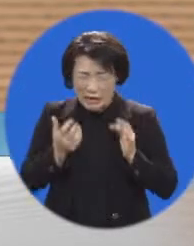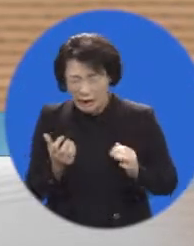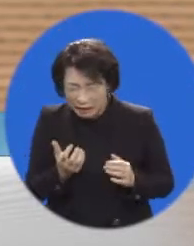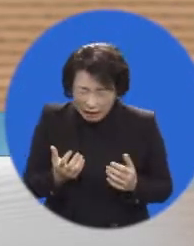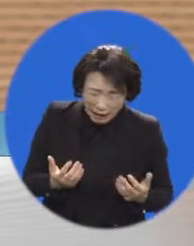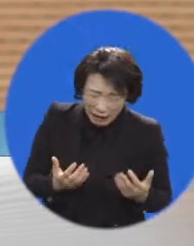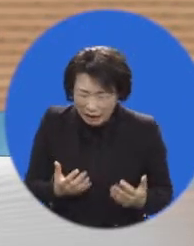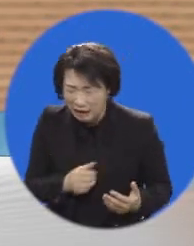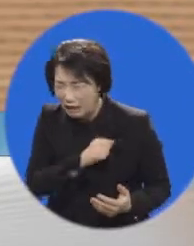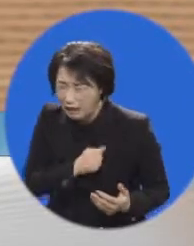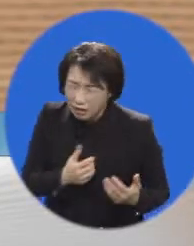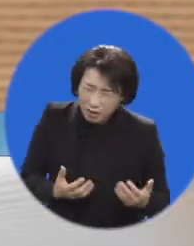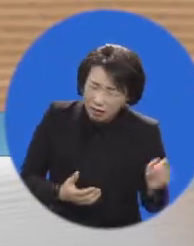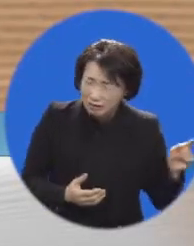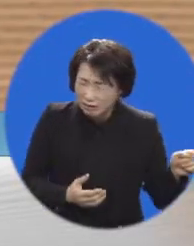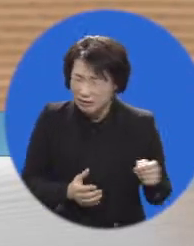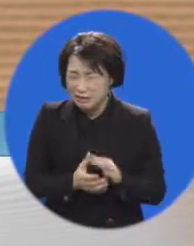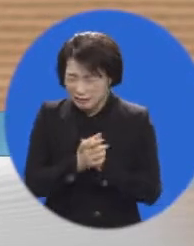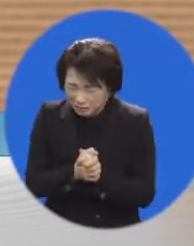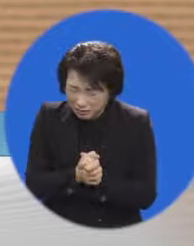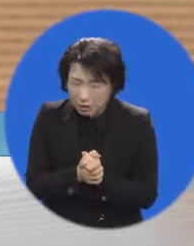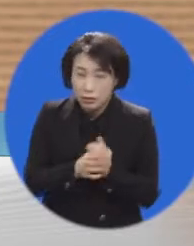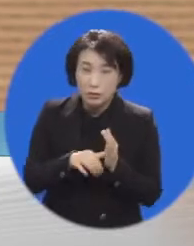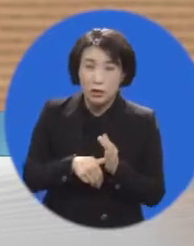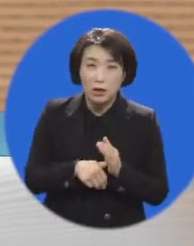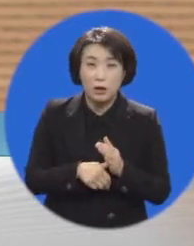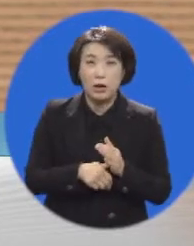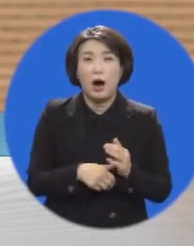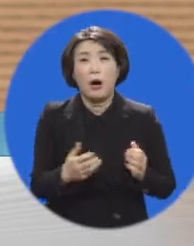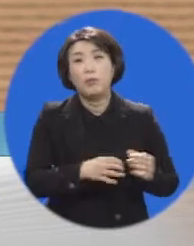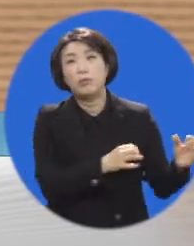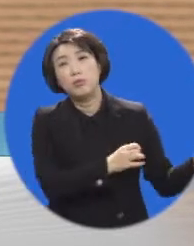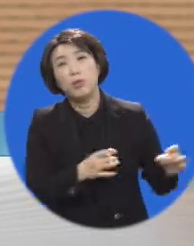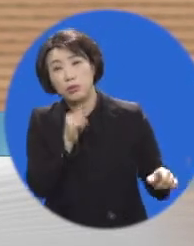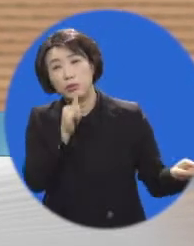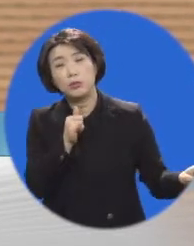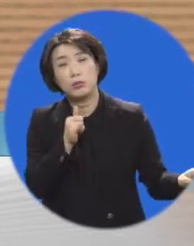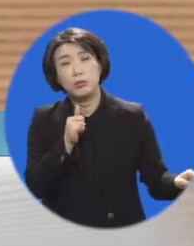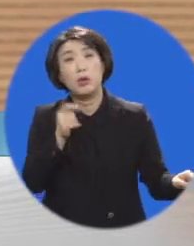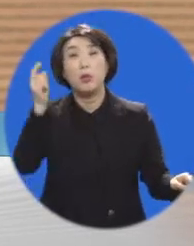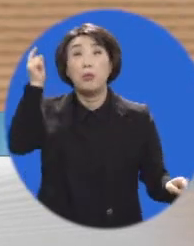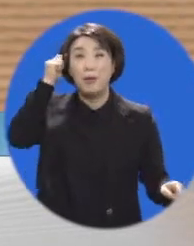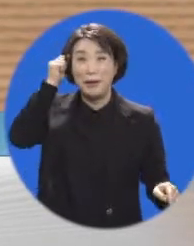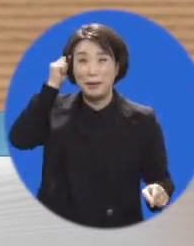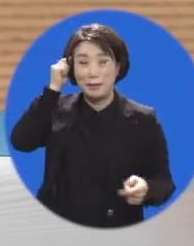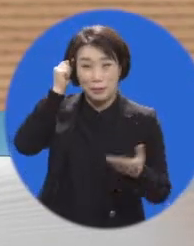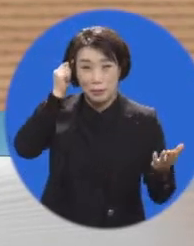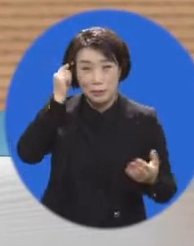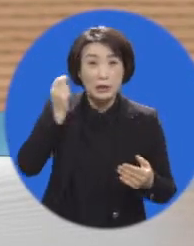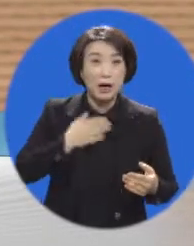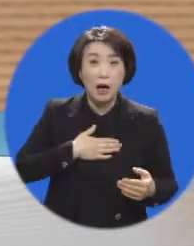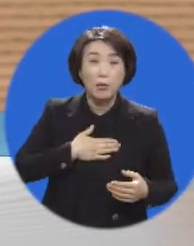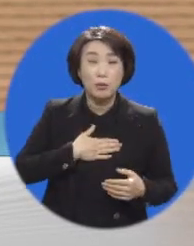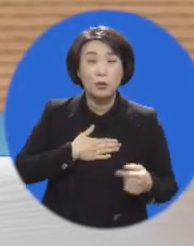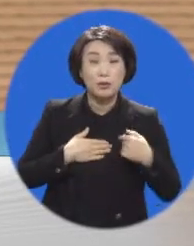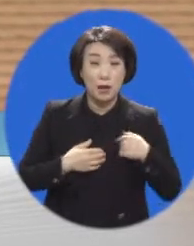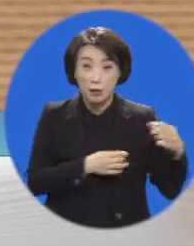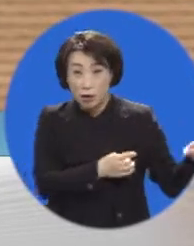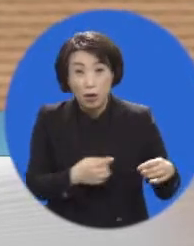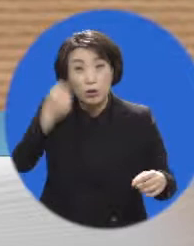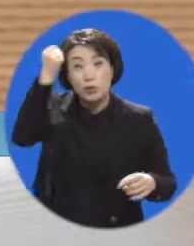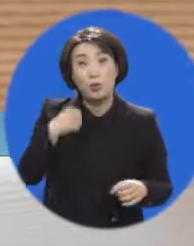어떻게 견딜까? 이 고통을 어떻게 견딜까? 왜 그럴까요? 왜 그런 감정을 느낄 수